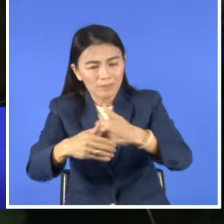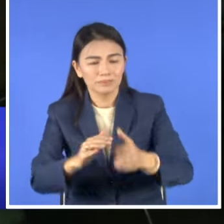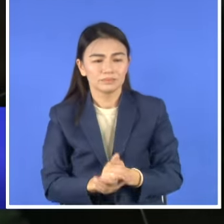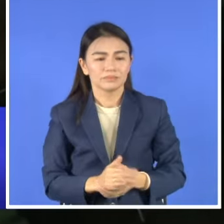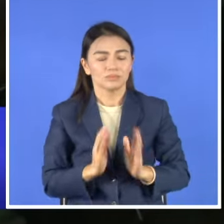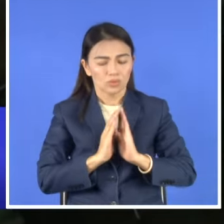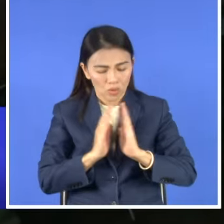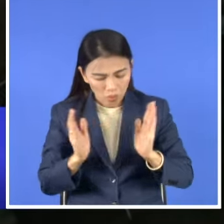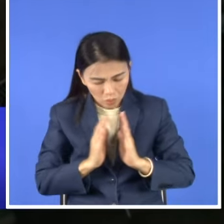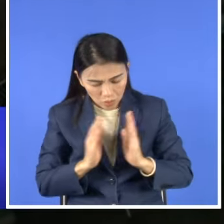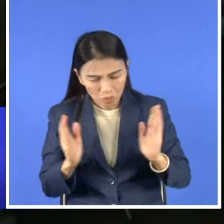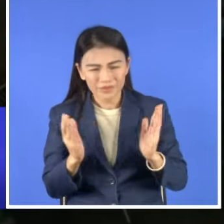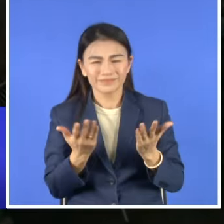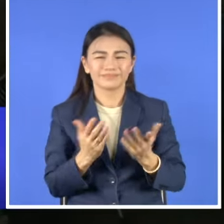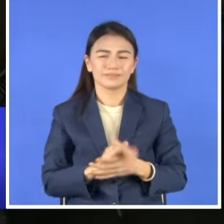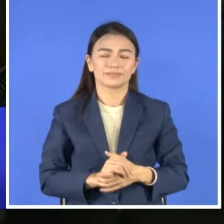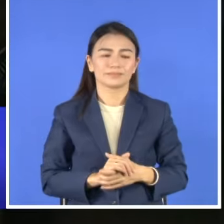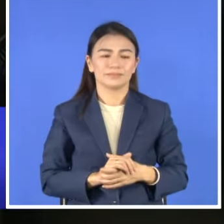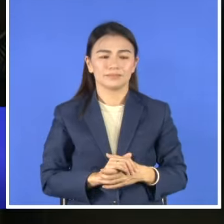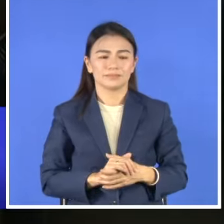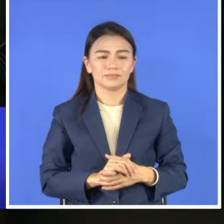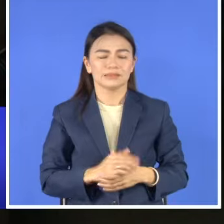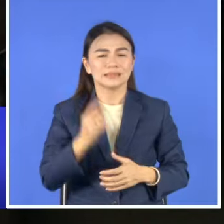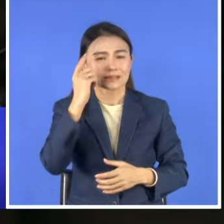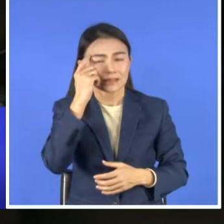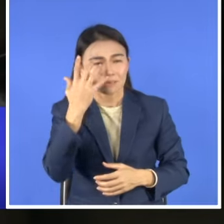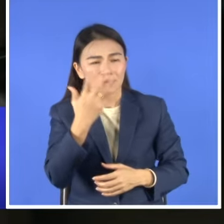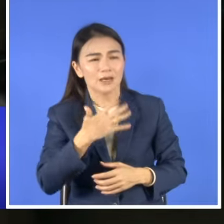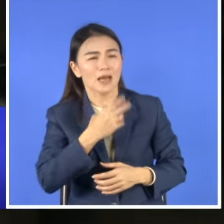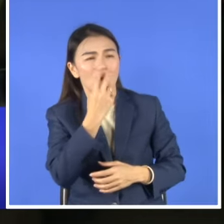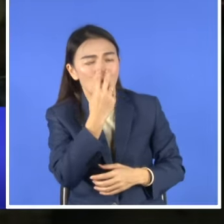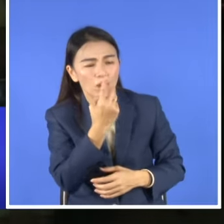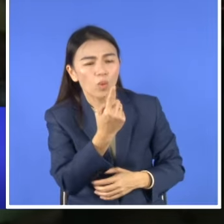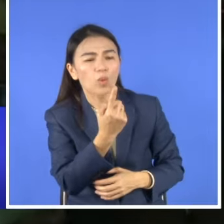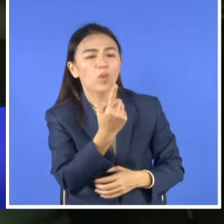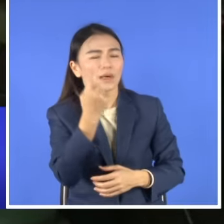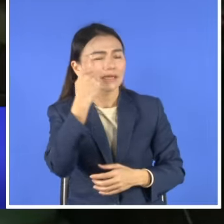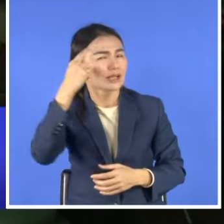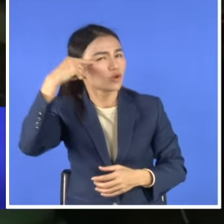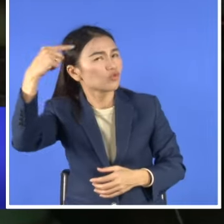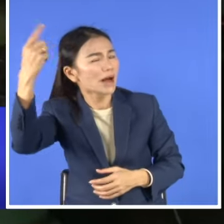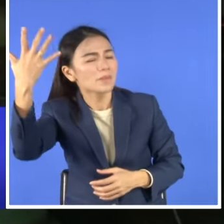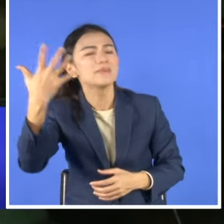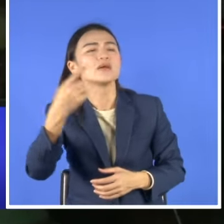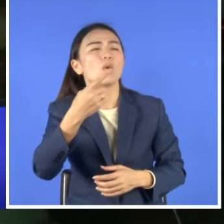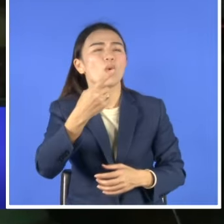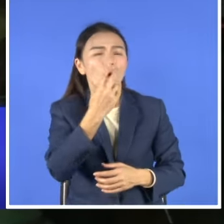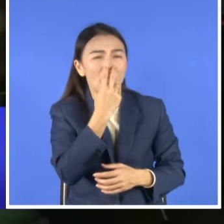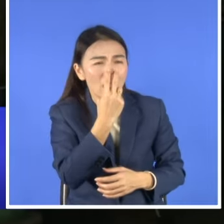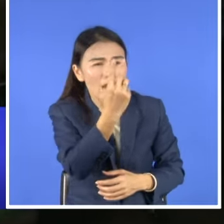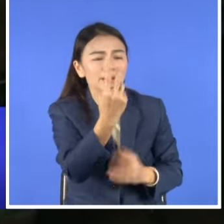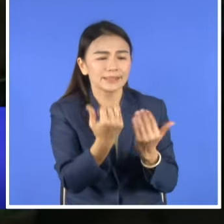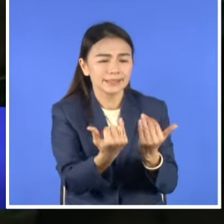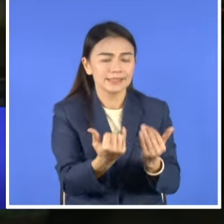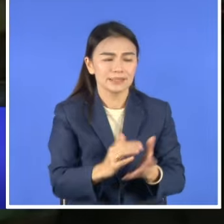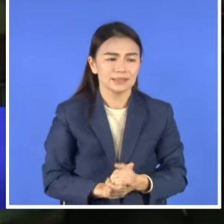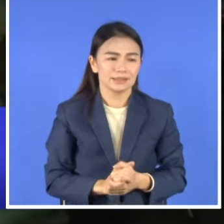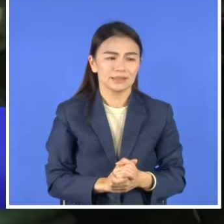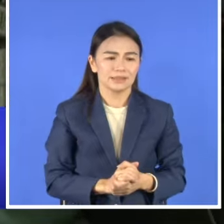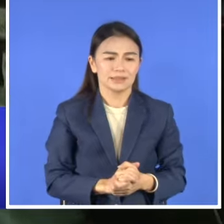มากเนี่ยคุณยายบอกแบบนี้ไม่คิดไม่ฝันว่าจะได้เจอจะได้เห็นนี่นะครับคุณยายเี่บอกแบบนี้เนี่นะขณะที่สมาคมศิษย์เก่า